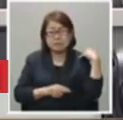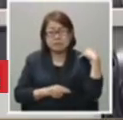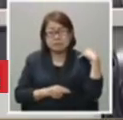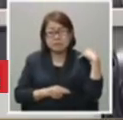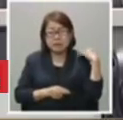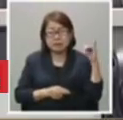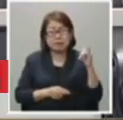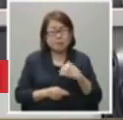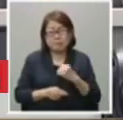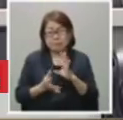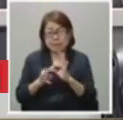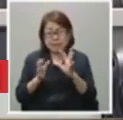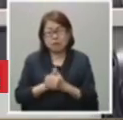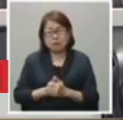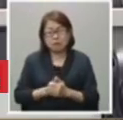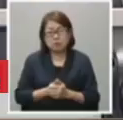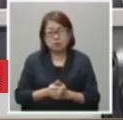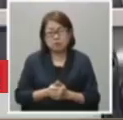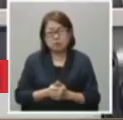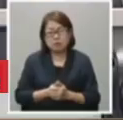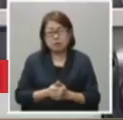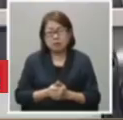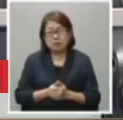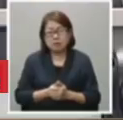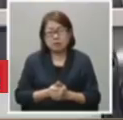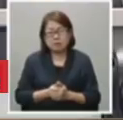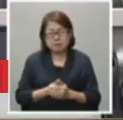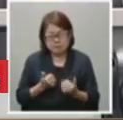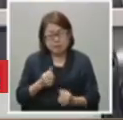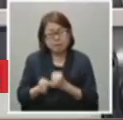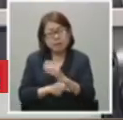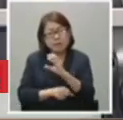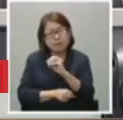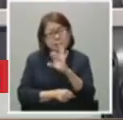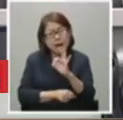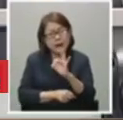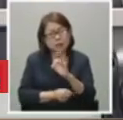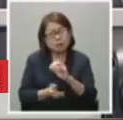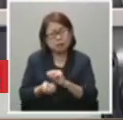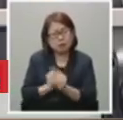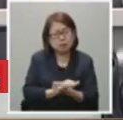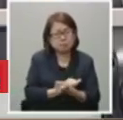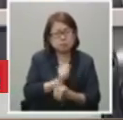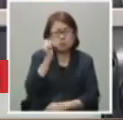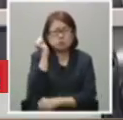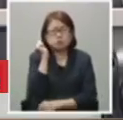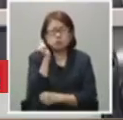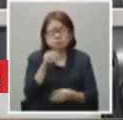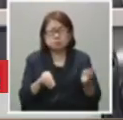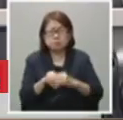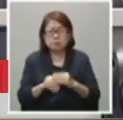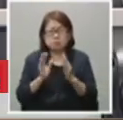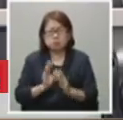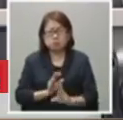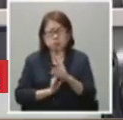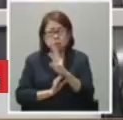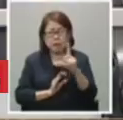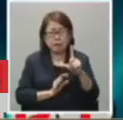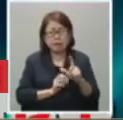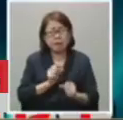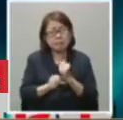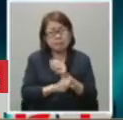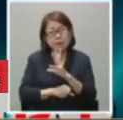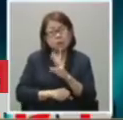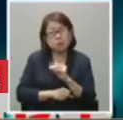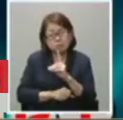าลท่านพลเอกประยุทธ์ปี59ท่านบริหารยังไงอ่ะมีคนจนเพิ่มเป็น 9.6 ล้านคนปี61